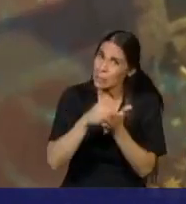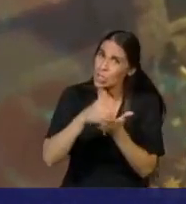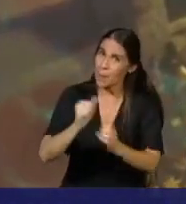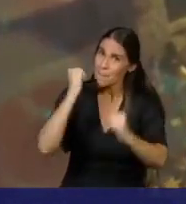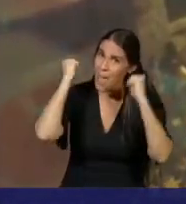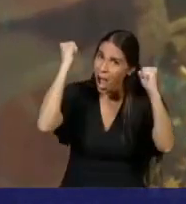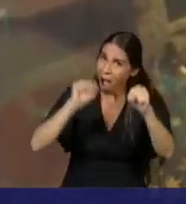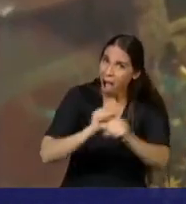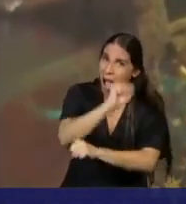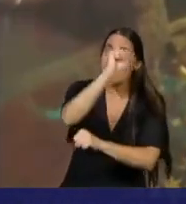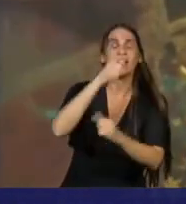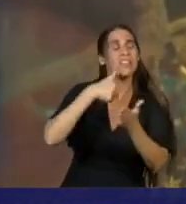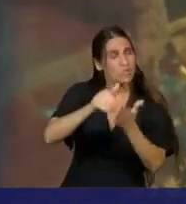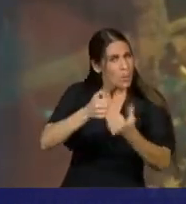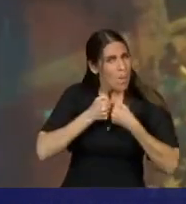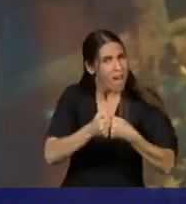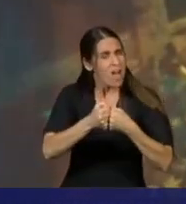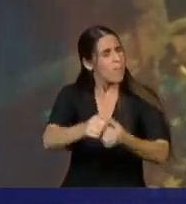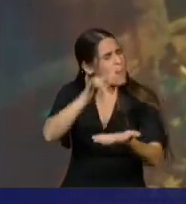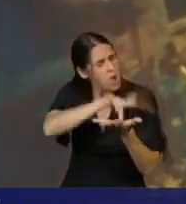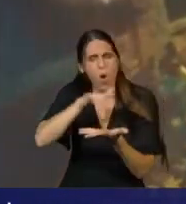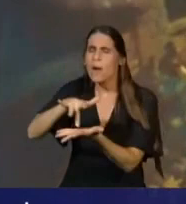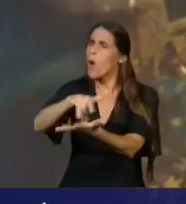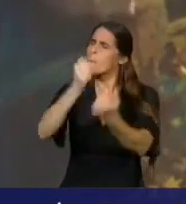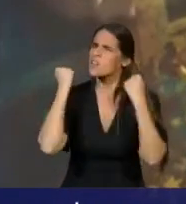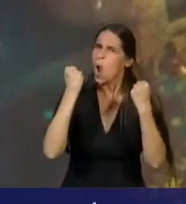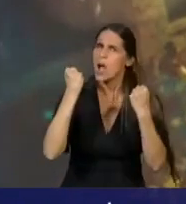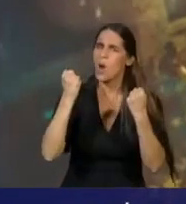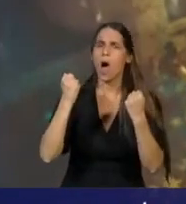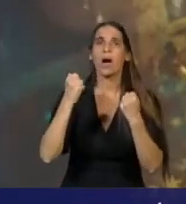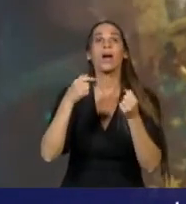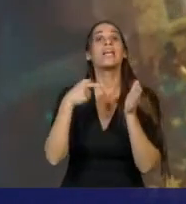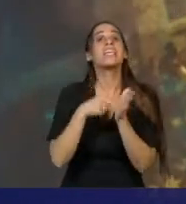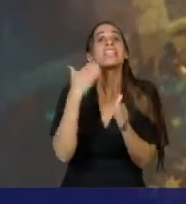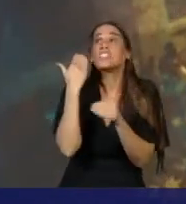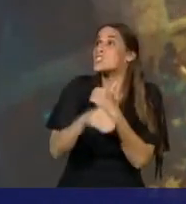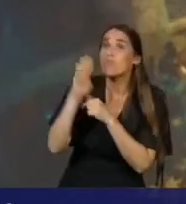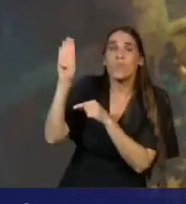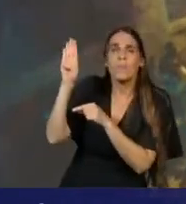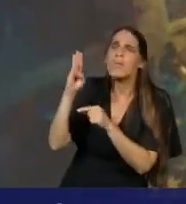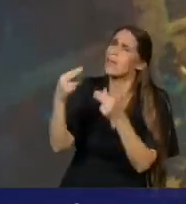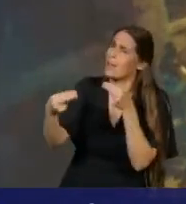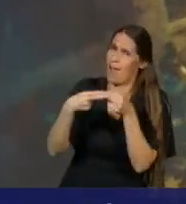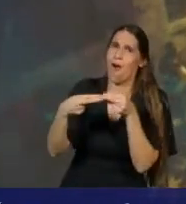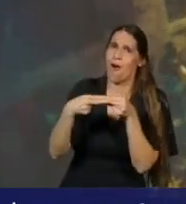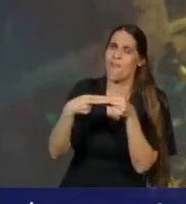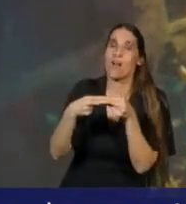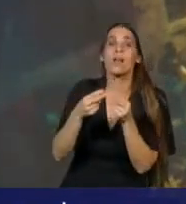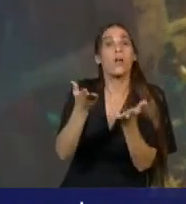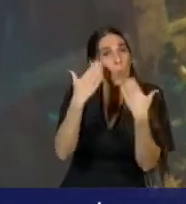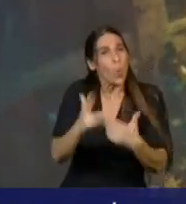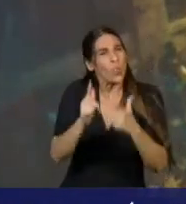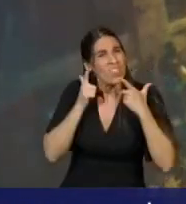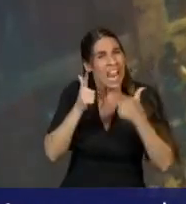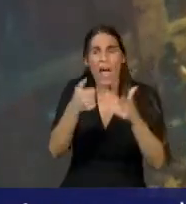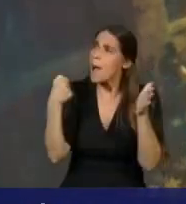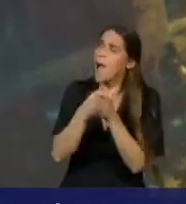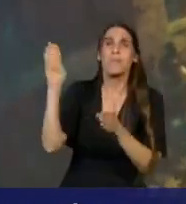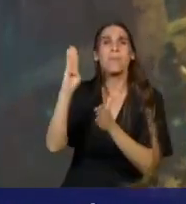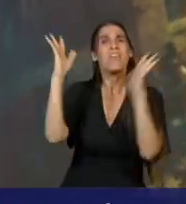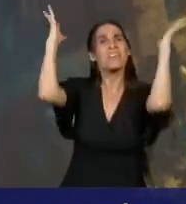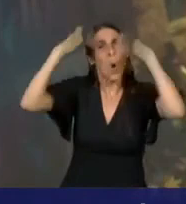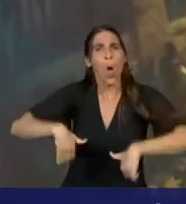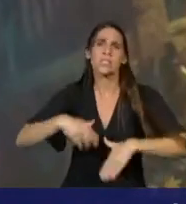ובואו נמשיך במאבק, בכל הכוח, בכל מקום ובכל דרך, כי סופו של נתניהו קרוב מאוד. בואו נלחם עד שנתניהו